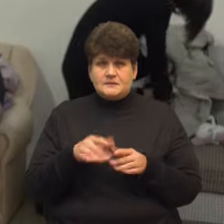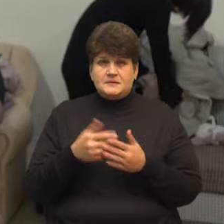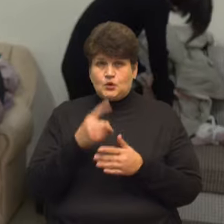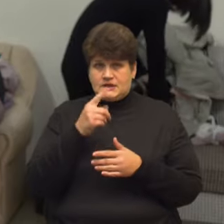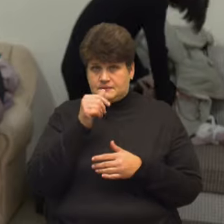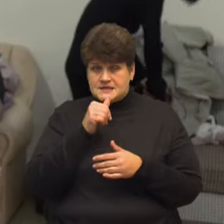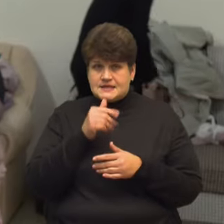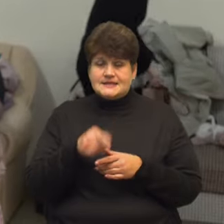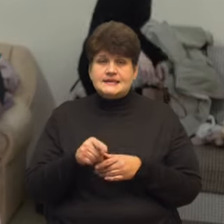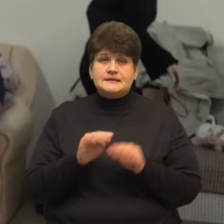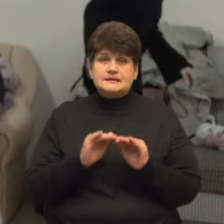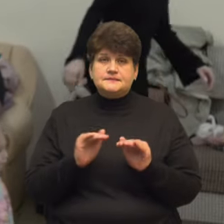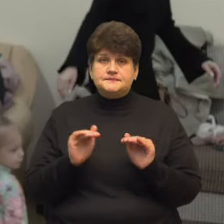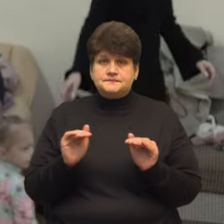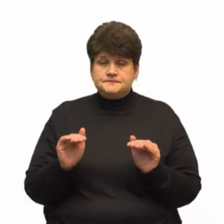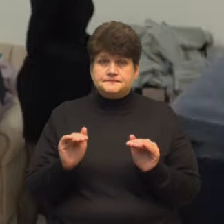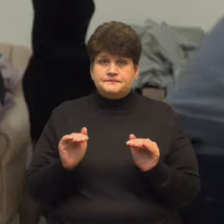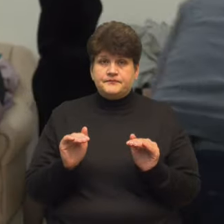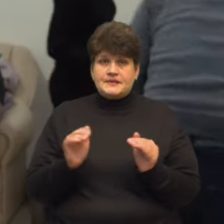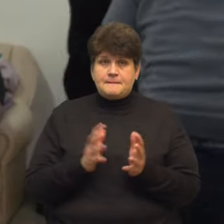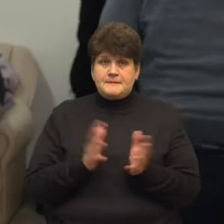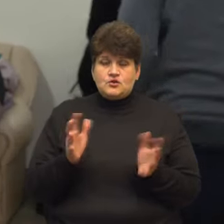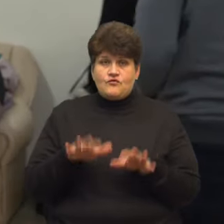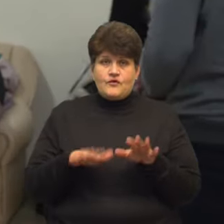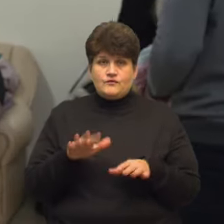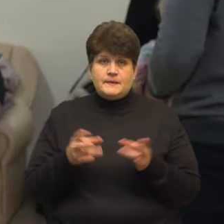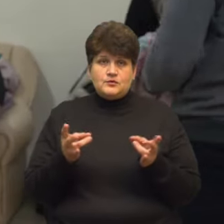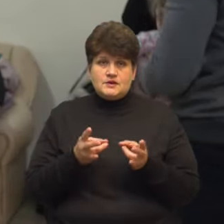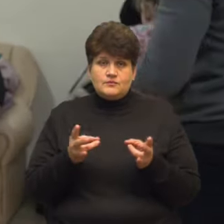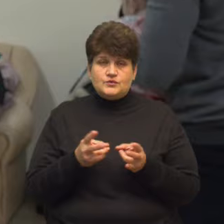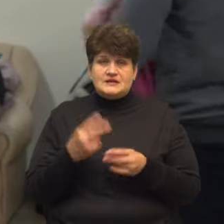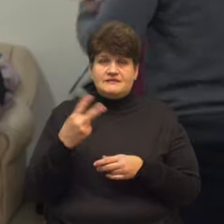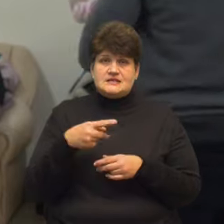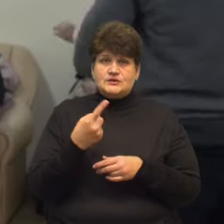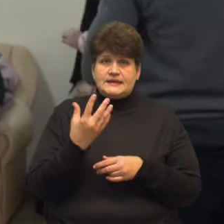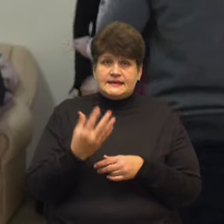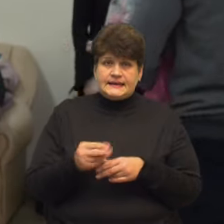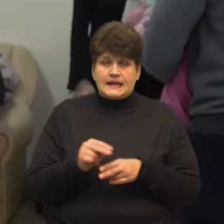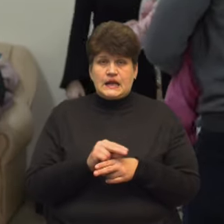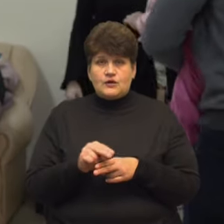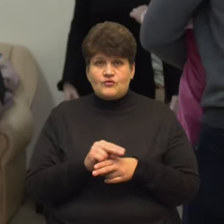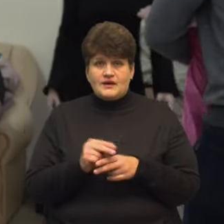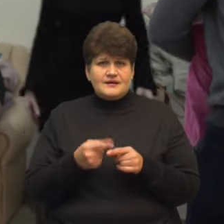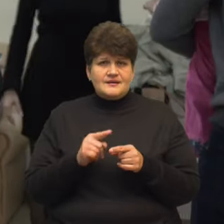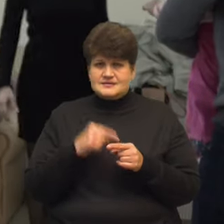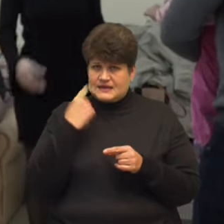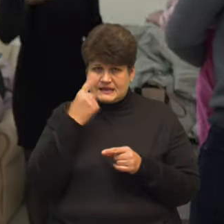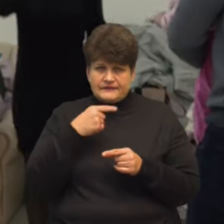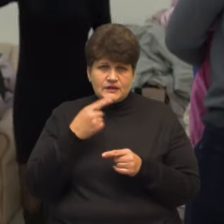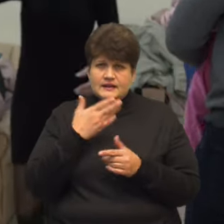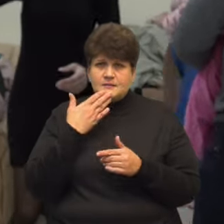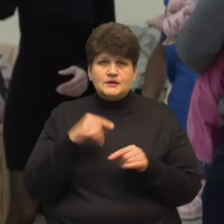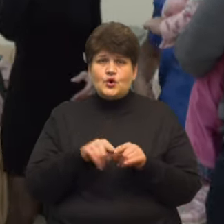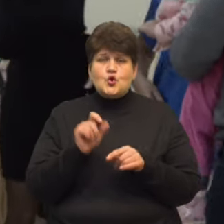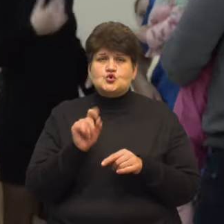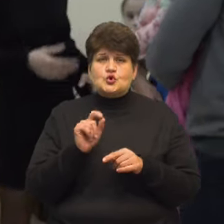ті немовлята з більшою вагою то вони потребують там 21 день лікування але це суто індивідуально Нема такого золотого